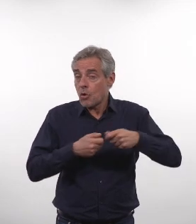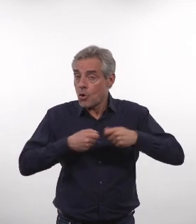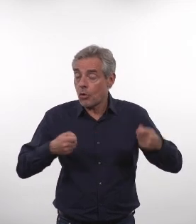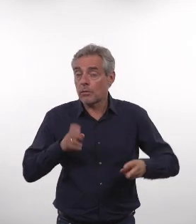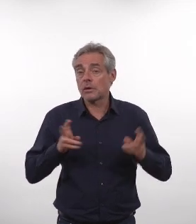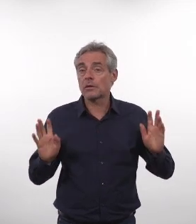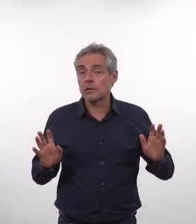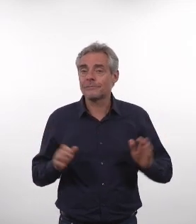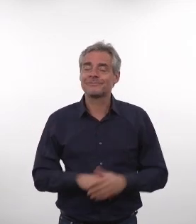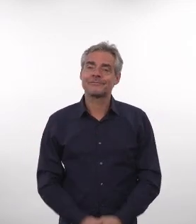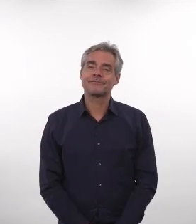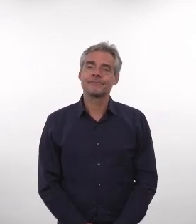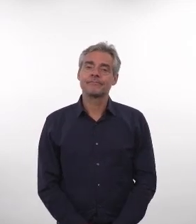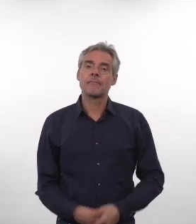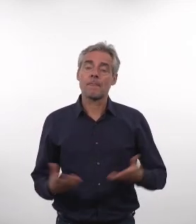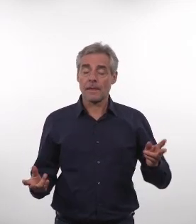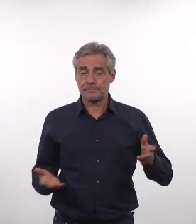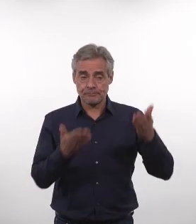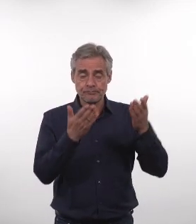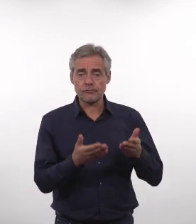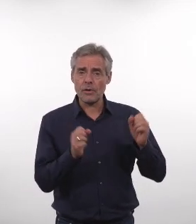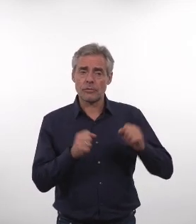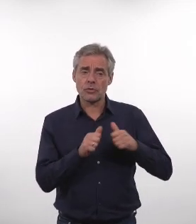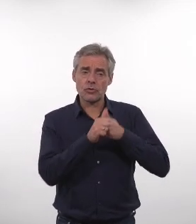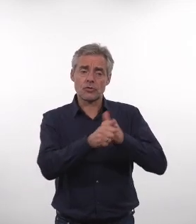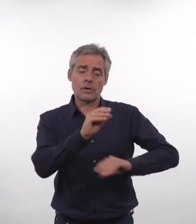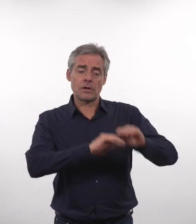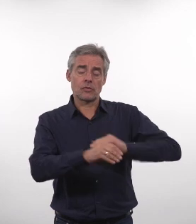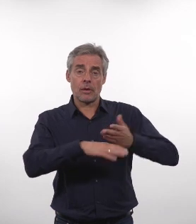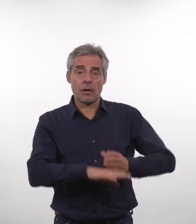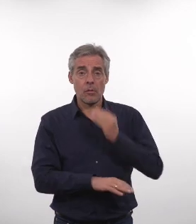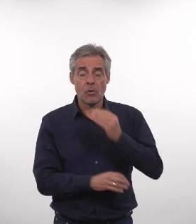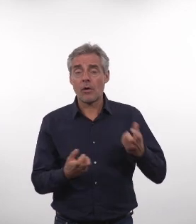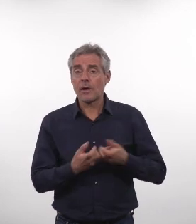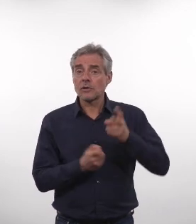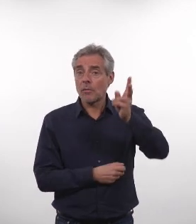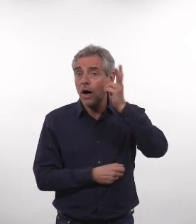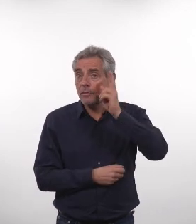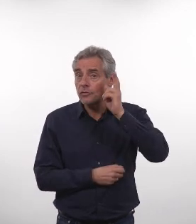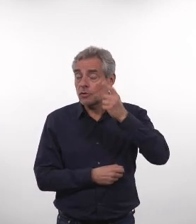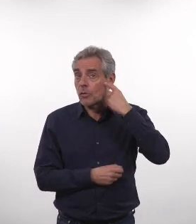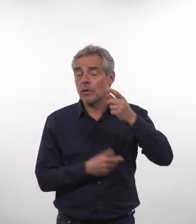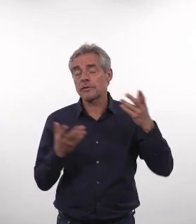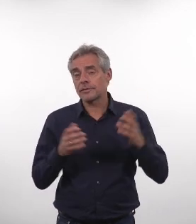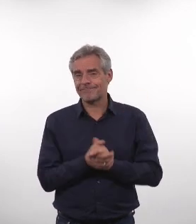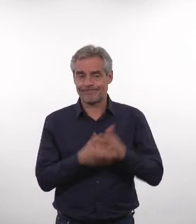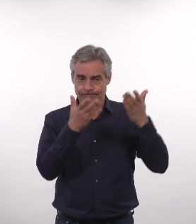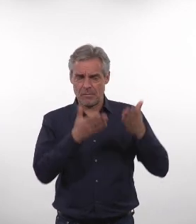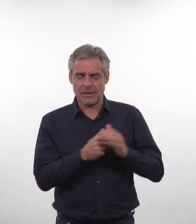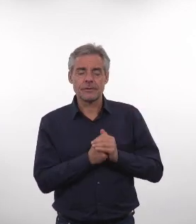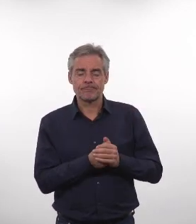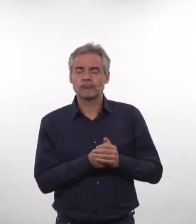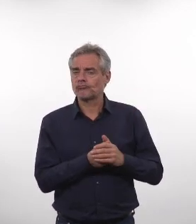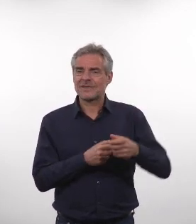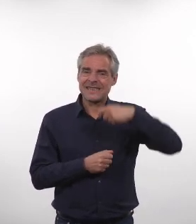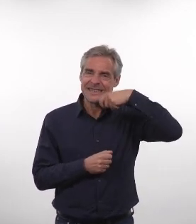long. Ça peut se faire aussi en fonction des soins qui sont prévus. On peut faire de l'habituation en se disant, bon, ben voilà, cette personne, elle n'arrive pas